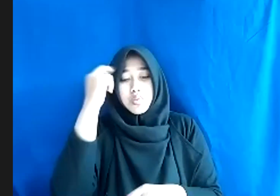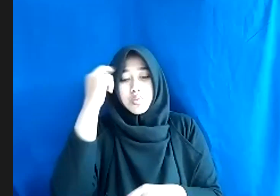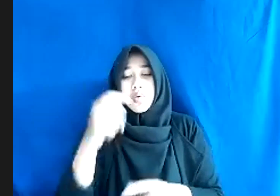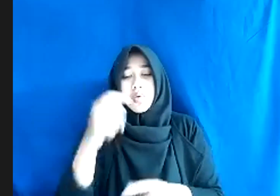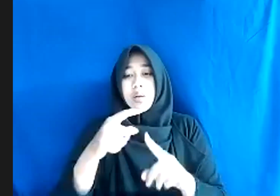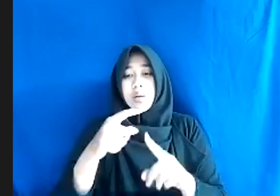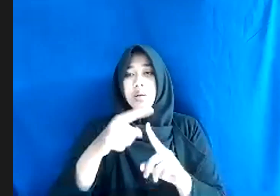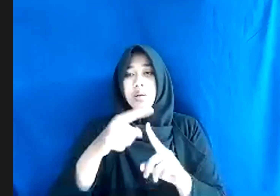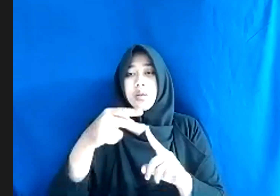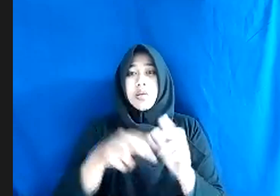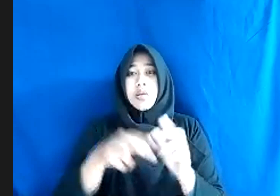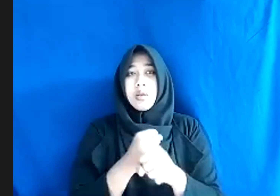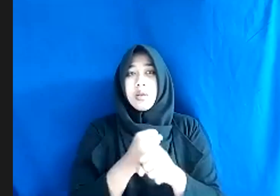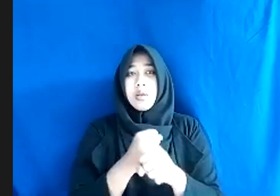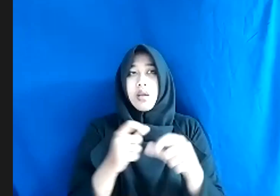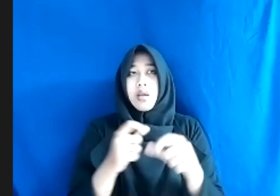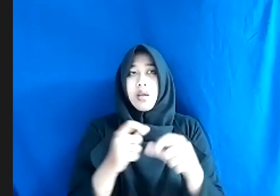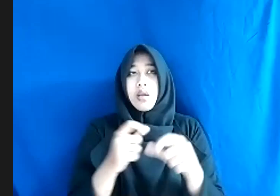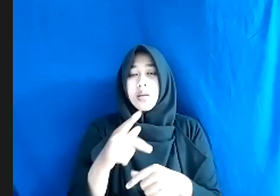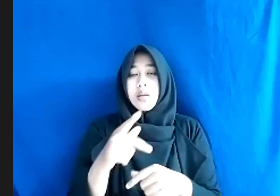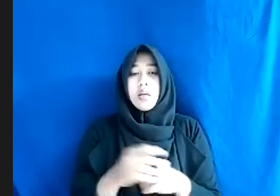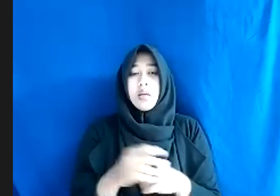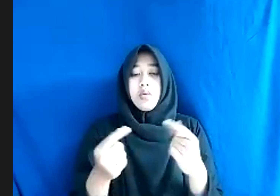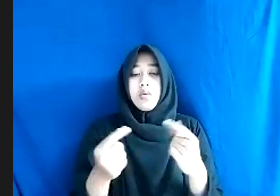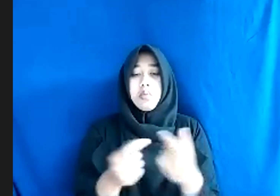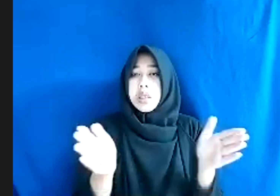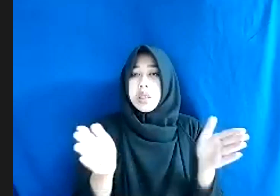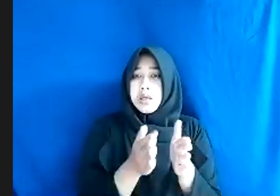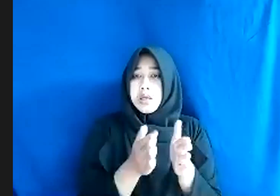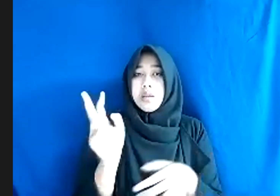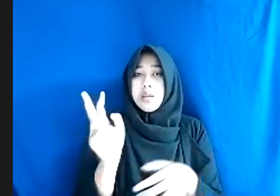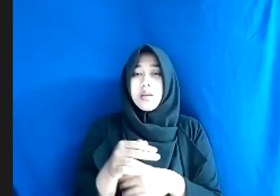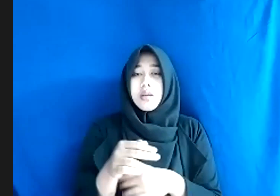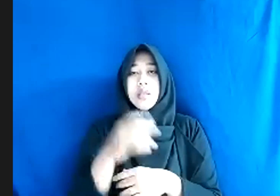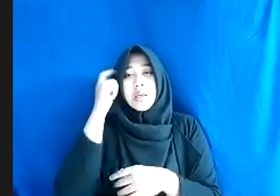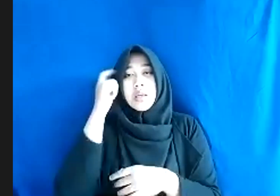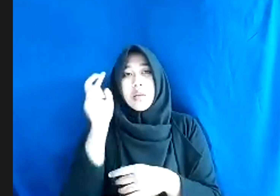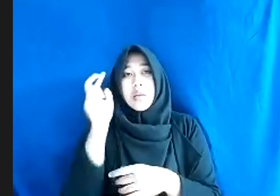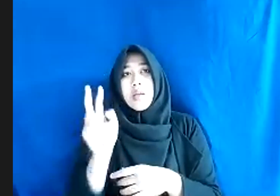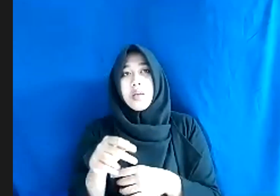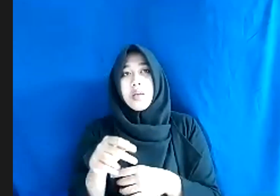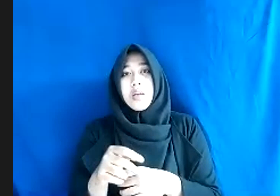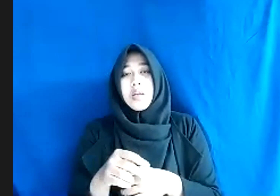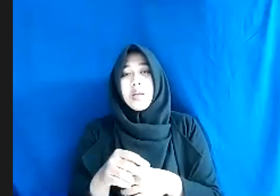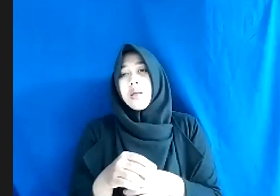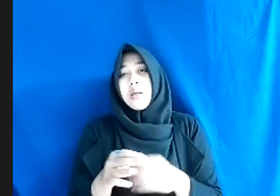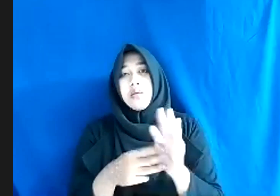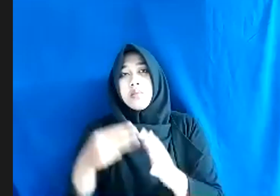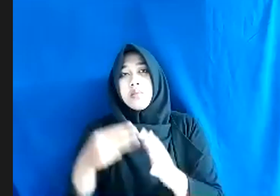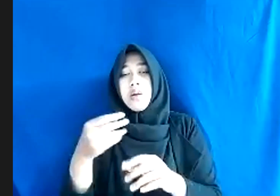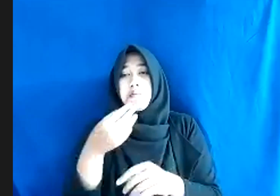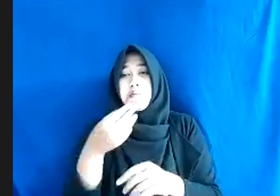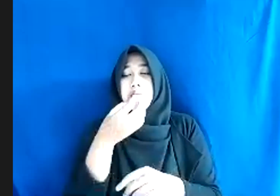lagi. Kita diingatkan juga tadi dengan entry-nya bakso. Jadi kita berpikir